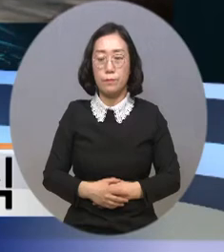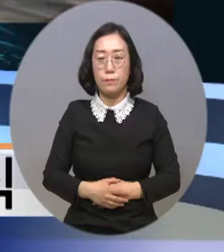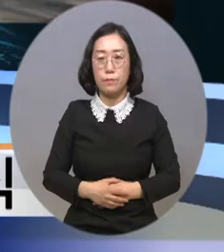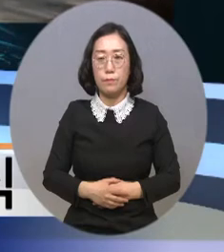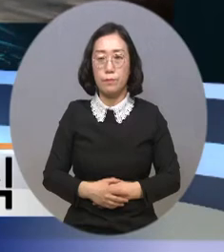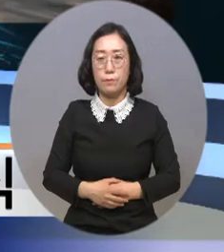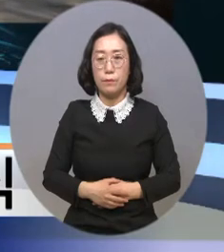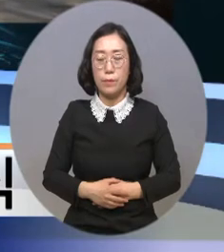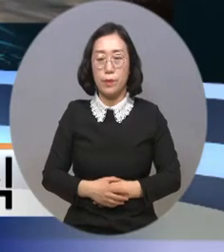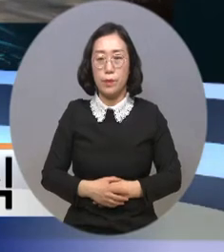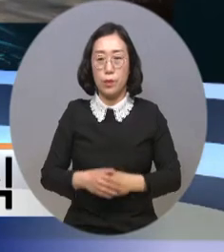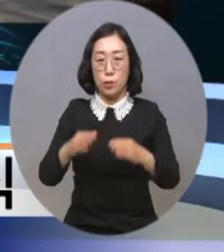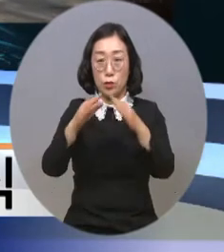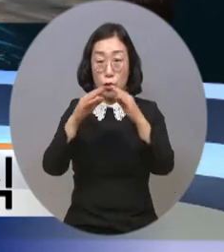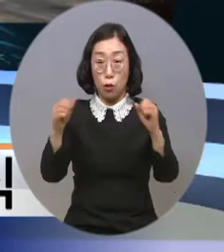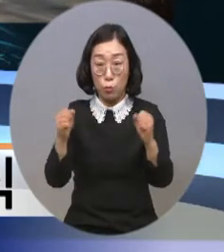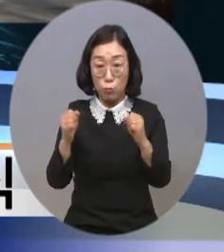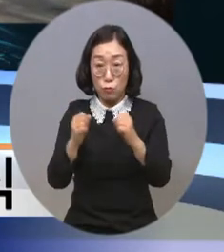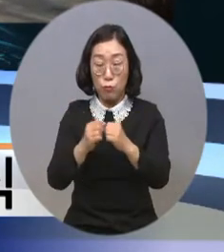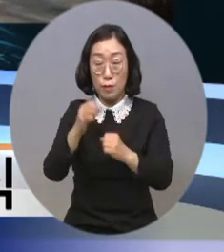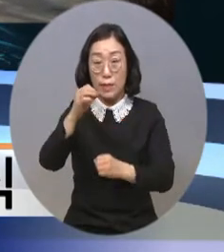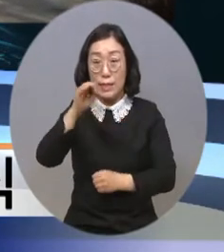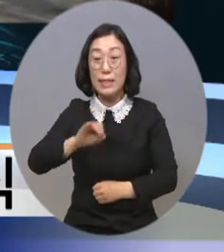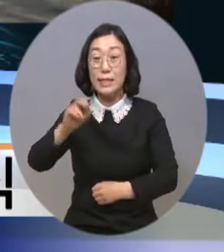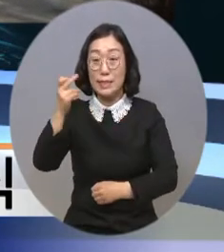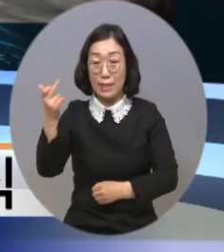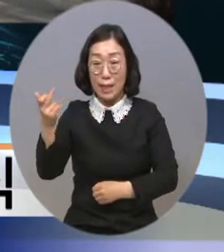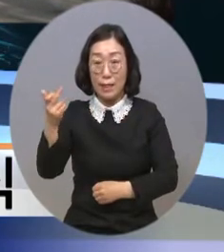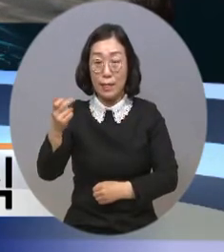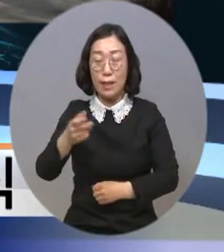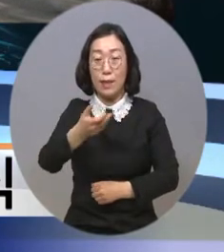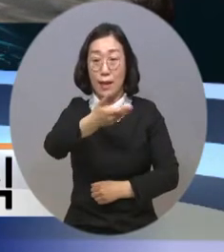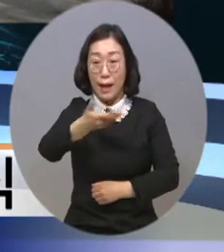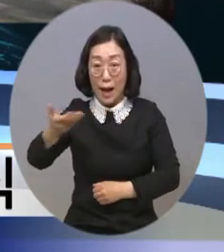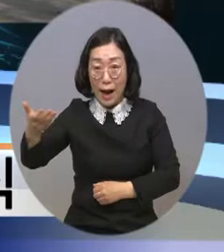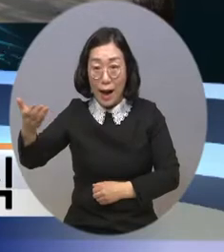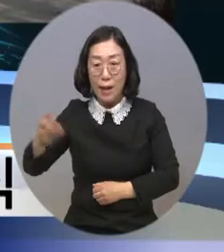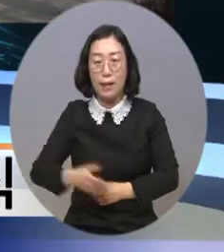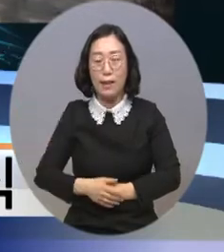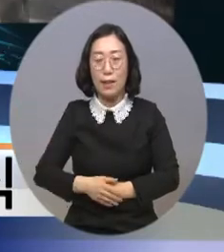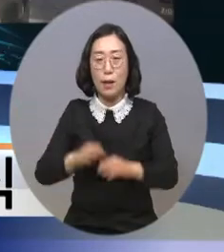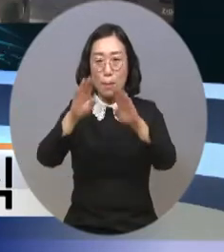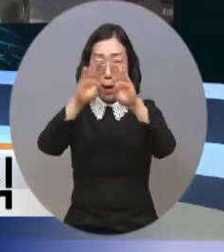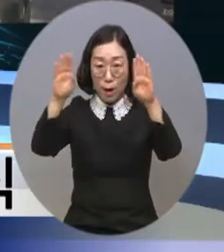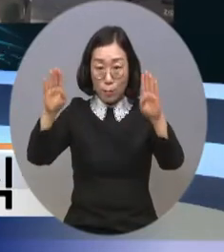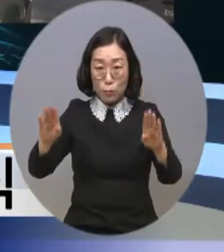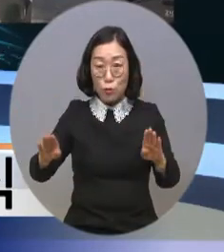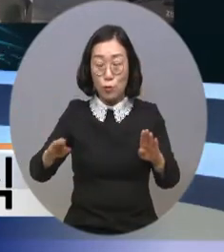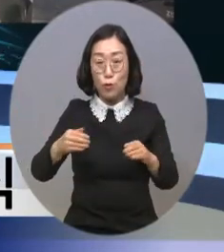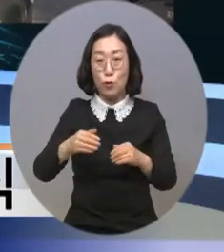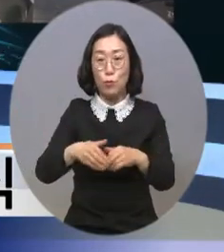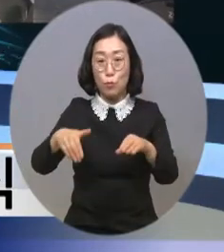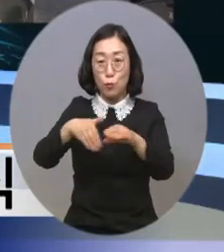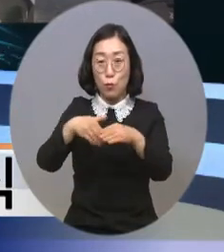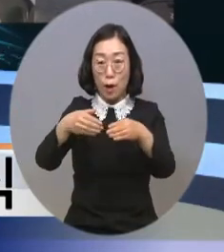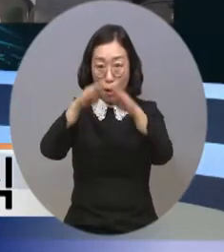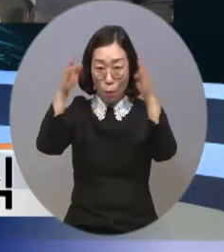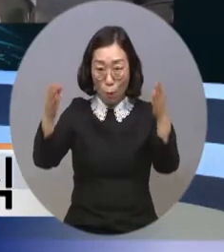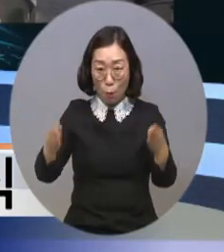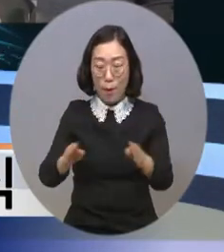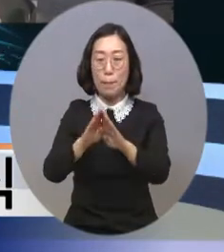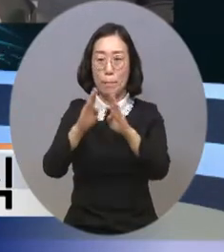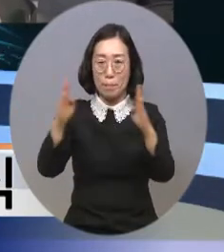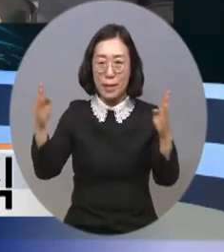전북 익산 왕경 강 의 아름다움을 알리는 생태 역사 문화 관의 시민들을 맞을 준비를 마쳤습니다